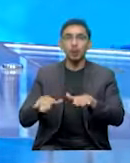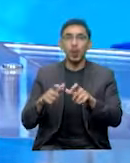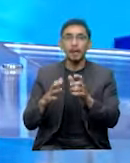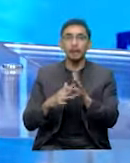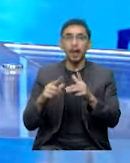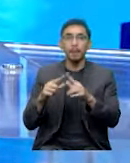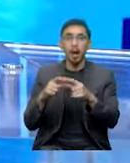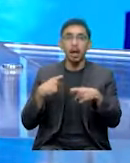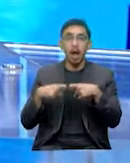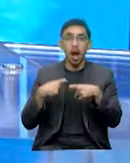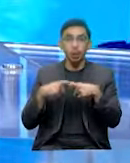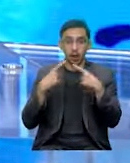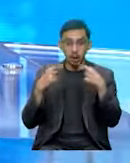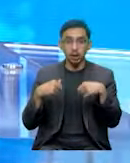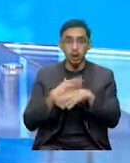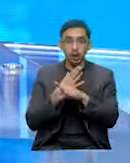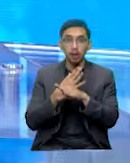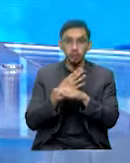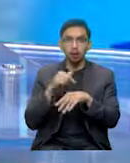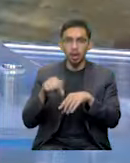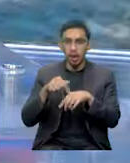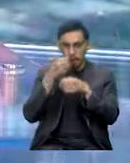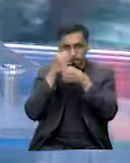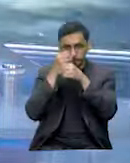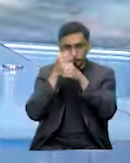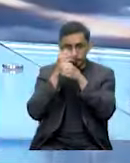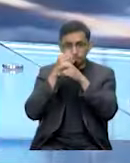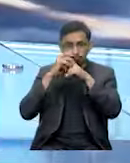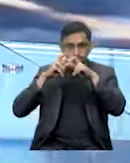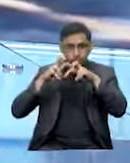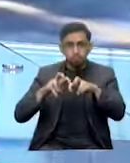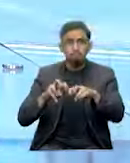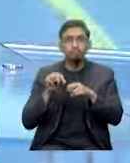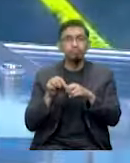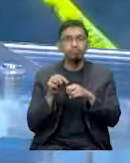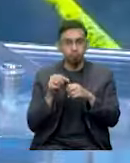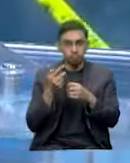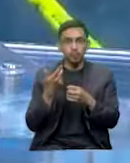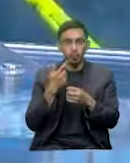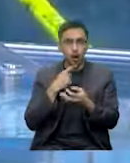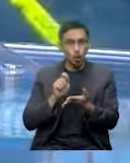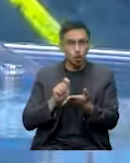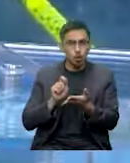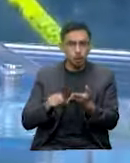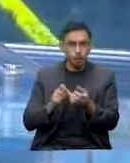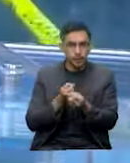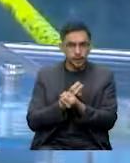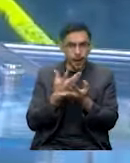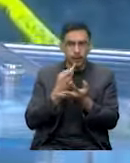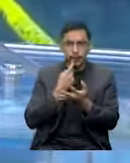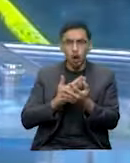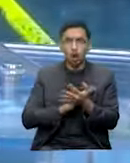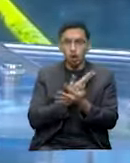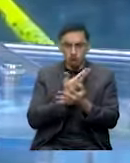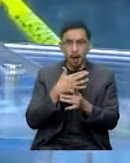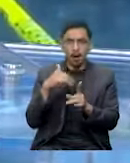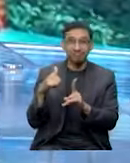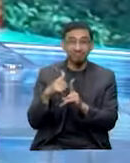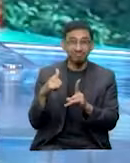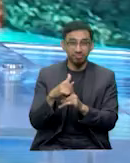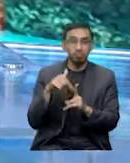makam siswi SMA di Ngawi, Jawa Timur. Hasil pemeriksaan forensik guna memberikan kepastian hukum kematian korban terkait kasus perundungan